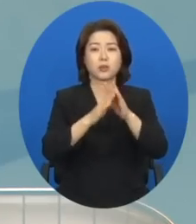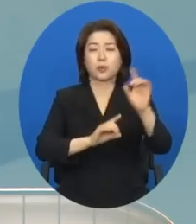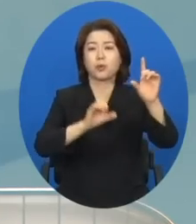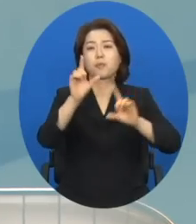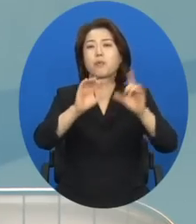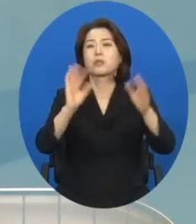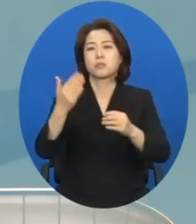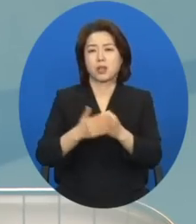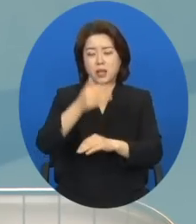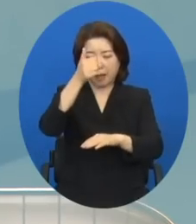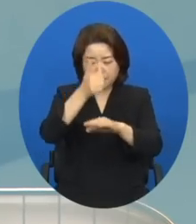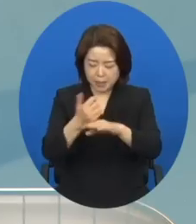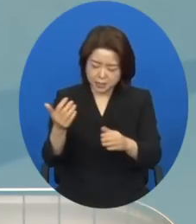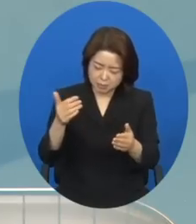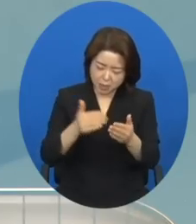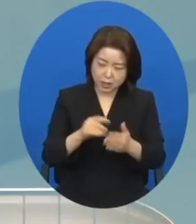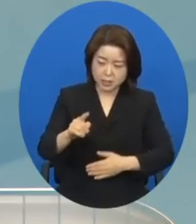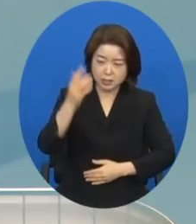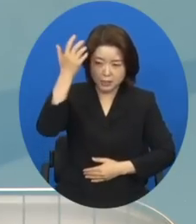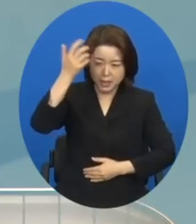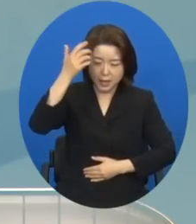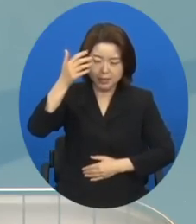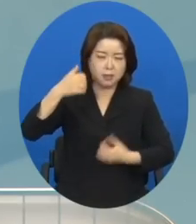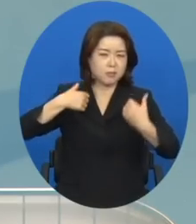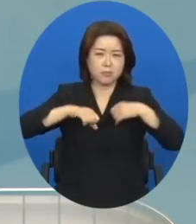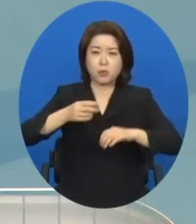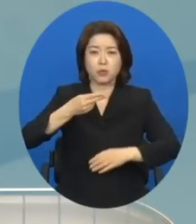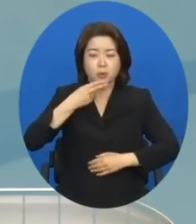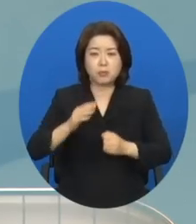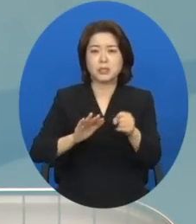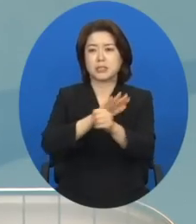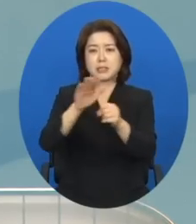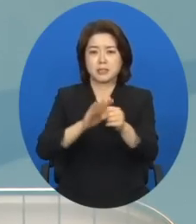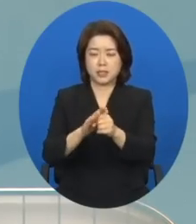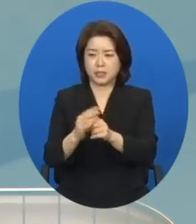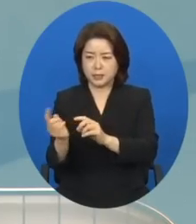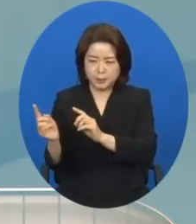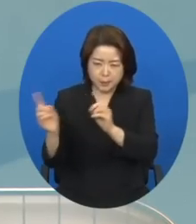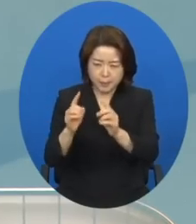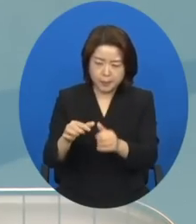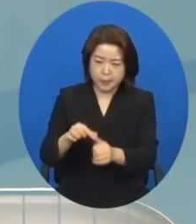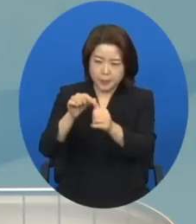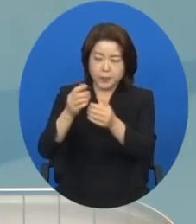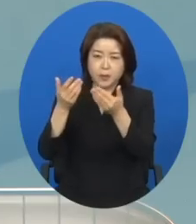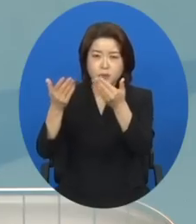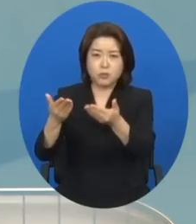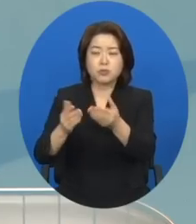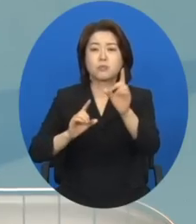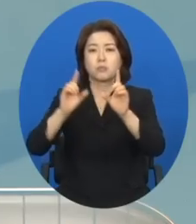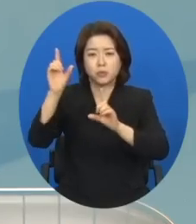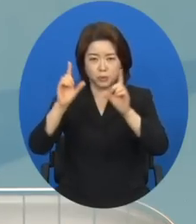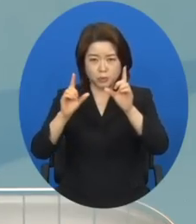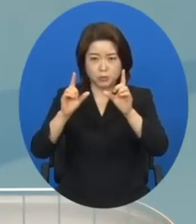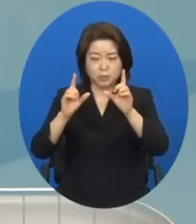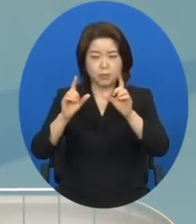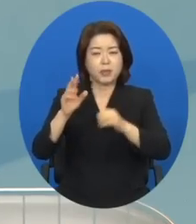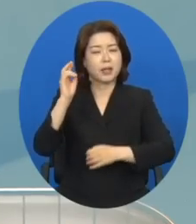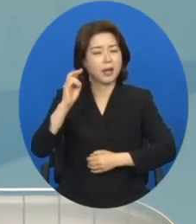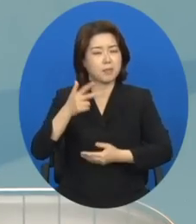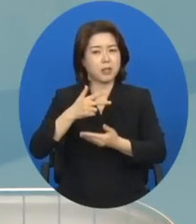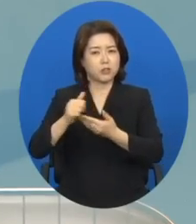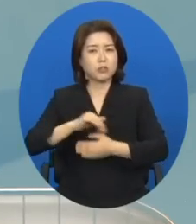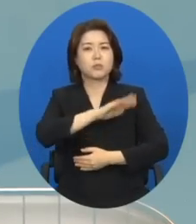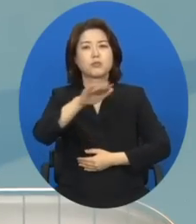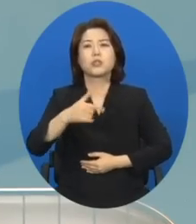한다, 끝까지 그 한 영혼을 포기하지 않고 사랑하며 살리려고 하는 그 모습이 바로 주님이 우리에게